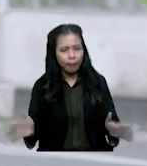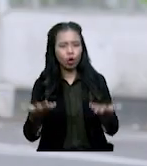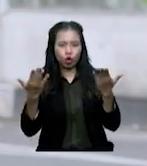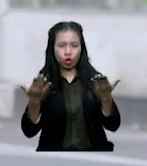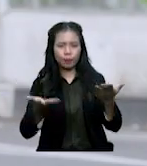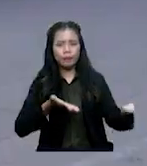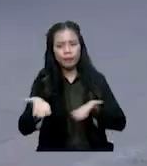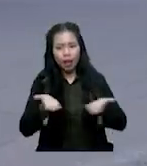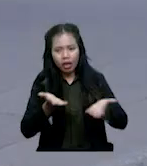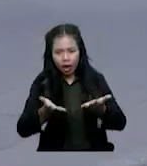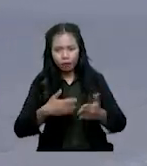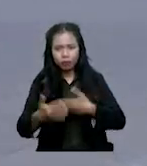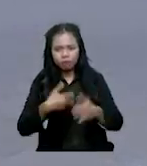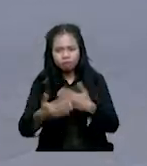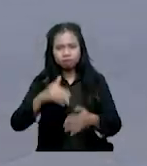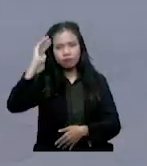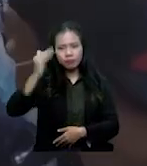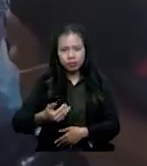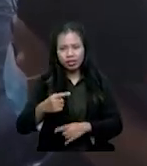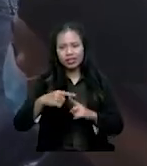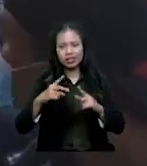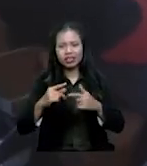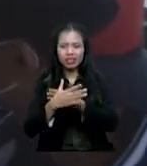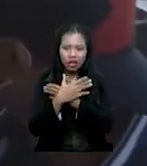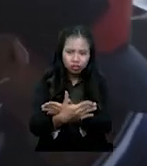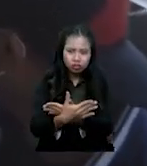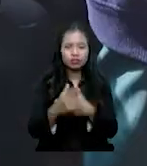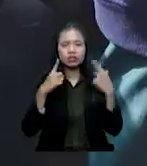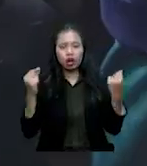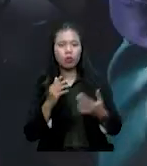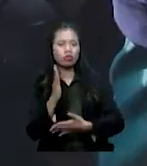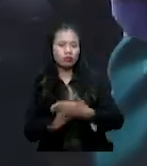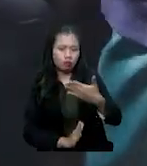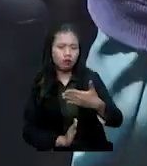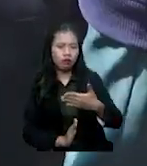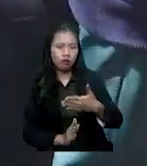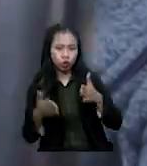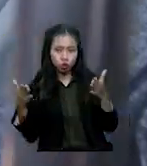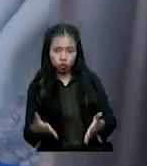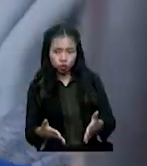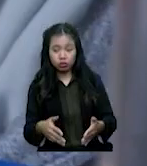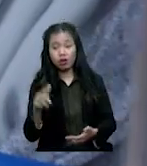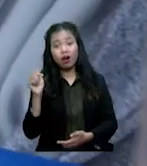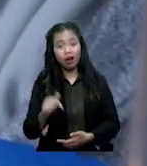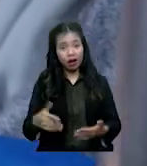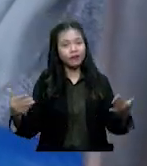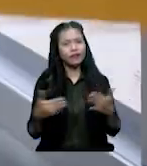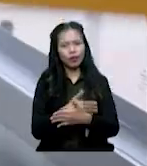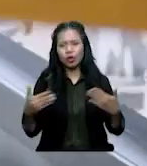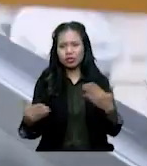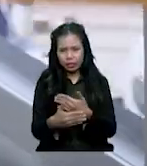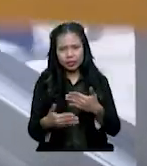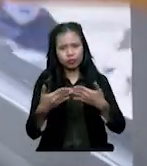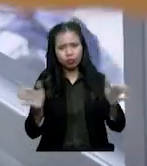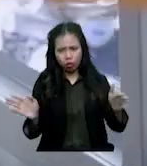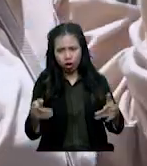bis Trans Jawa Tengah. Transportasi massal yang diinisiasi Ganjar ini agar masyarakat dapat menikmati transportasi antar aglomerasi